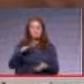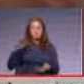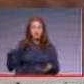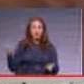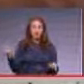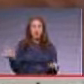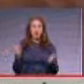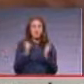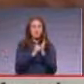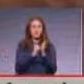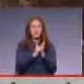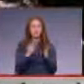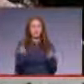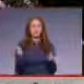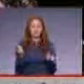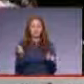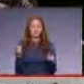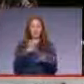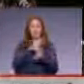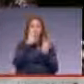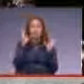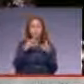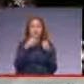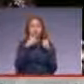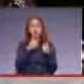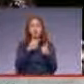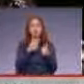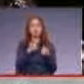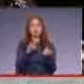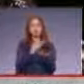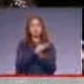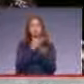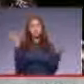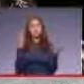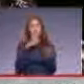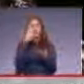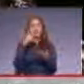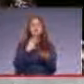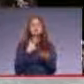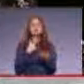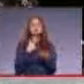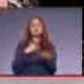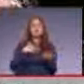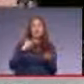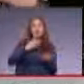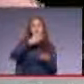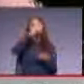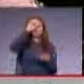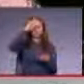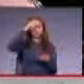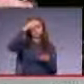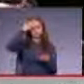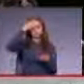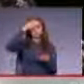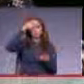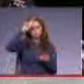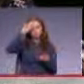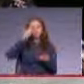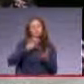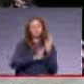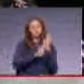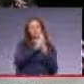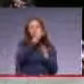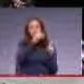الفرش. ده احنا دلوقتي حصل تقدم كده، حصل في بعض المسلسلات ماشيه في السكه دي